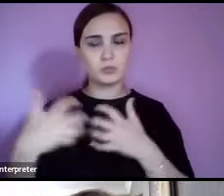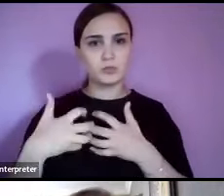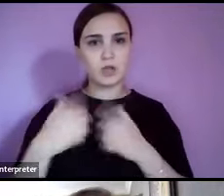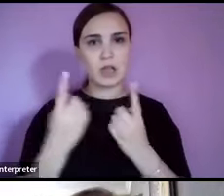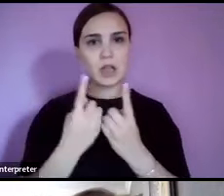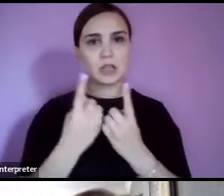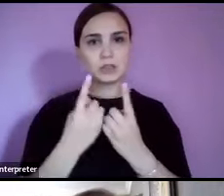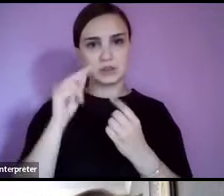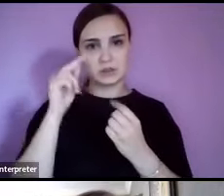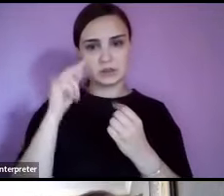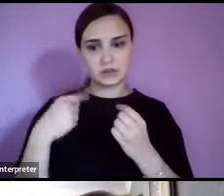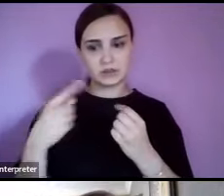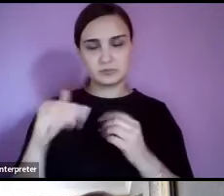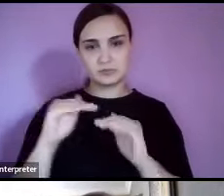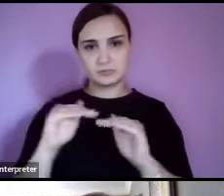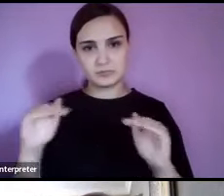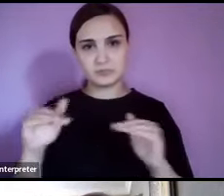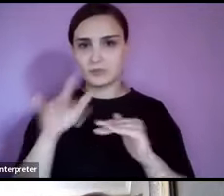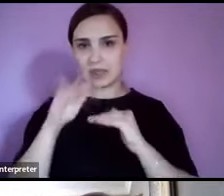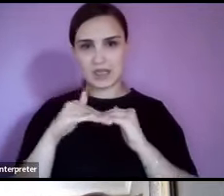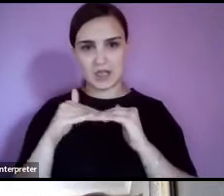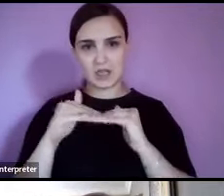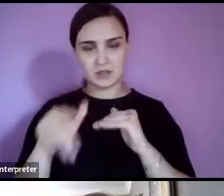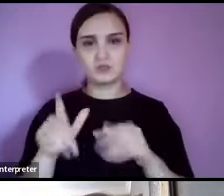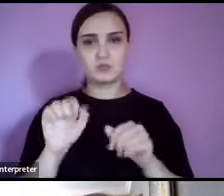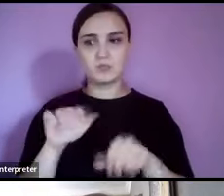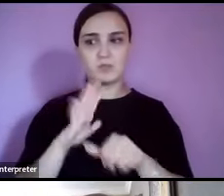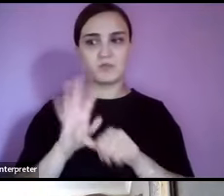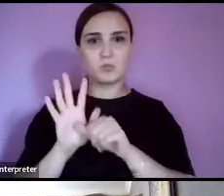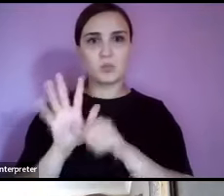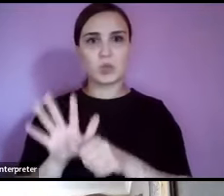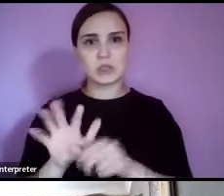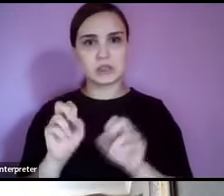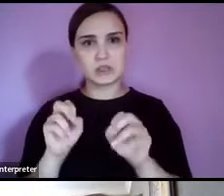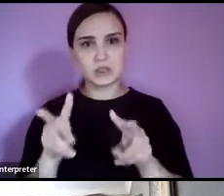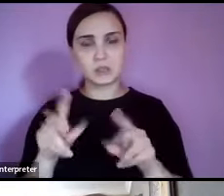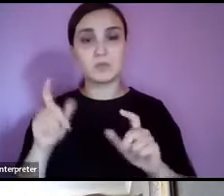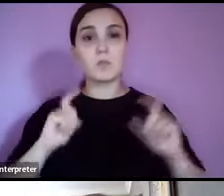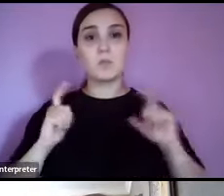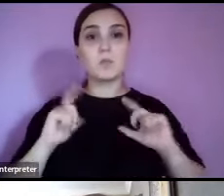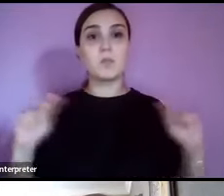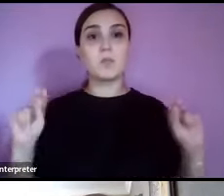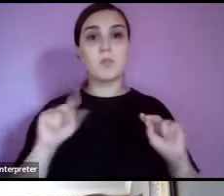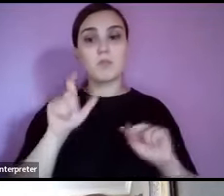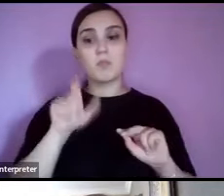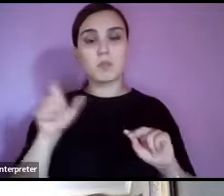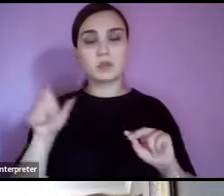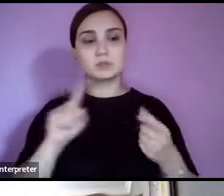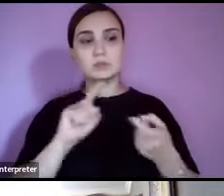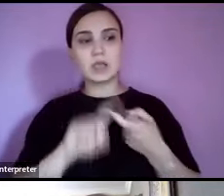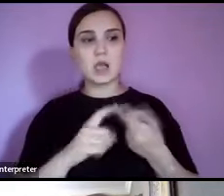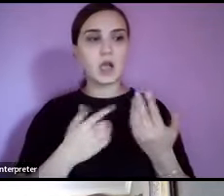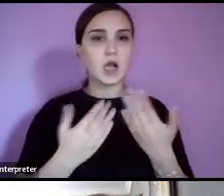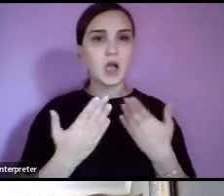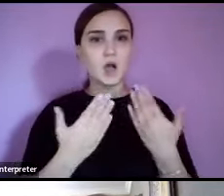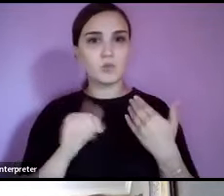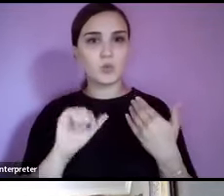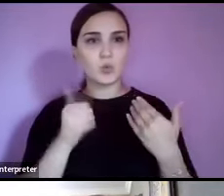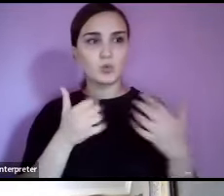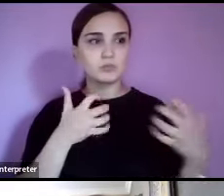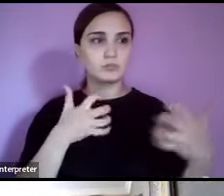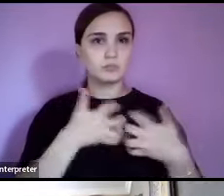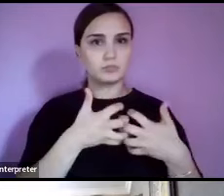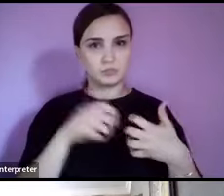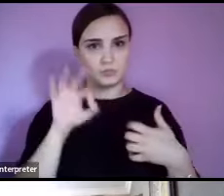თანაკლასელებთან ურთიერთობას, იგივე ვთქვათ რაღაცა ბულინგის საფრთხეს, ასევე მასწავლებლებთანაც აი კავშირების ურთიერთობის დამყარებას.